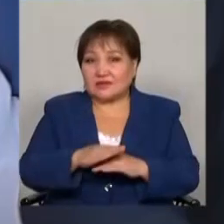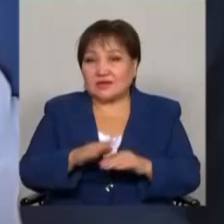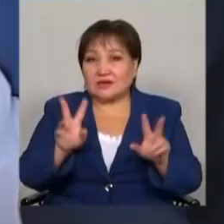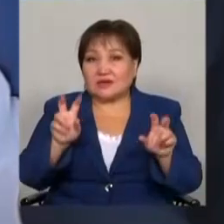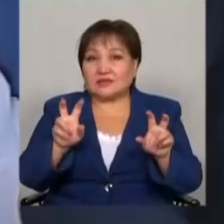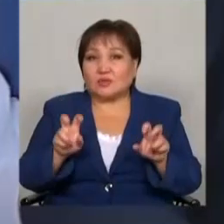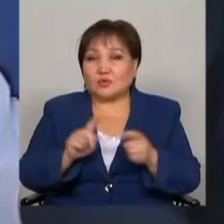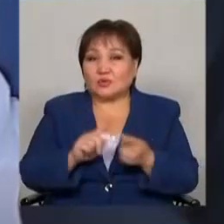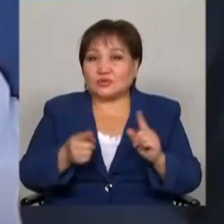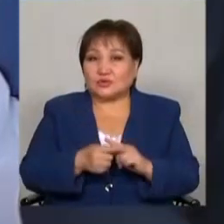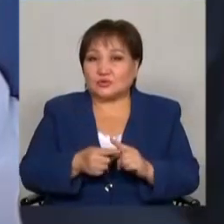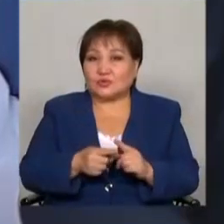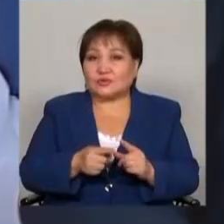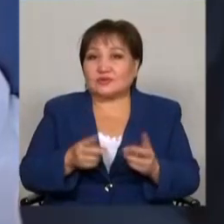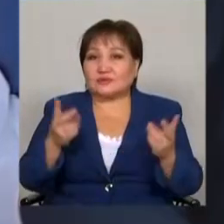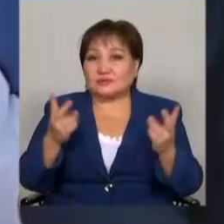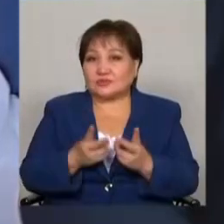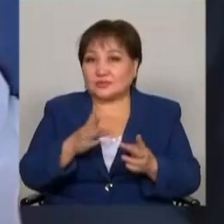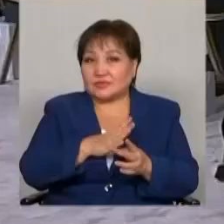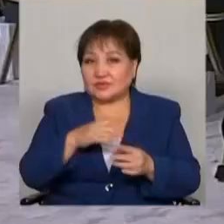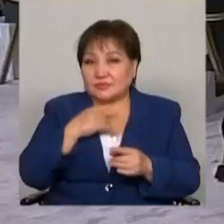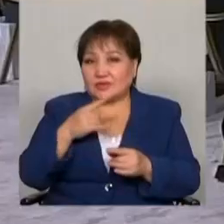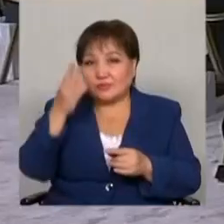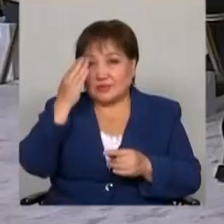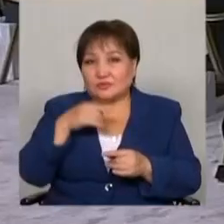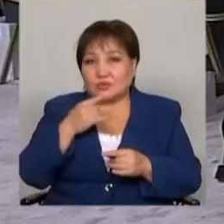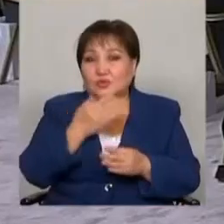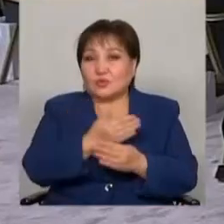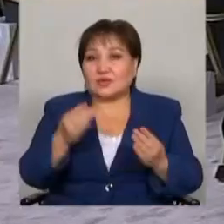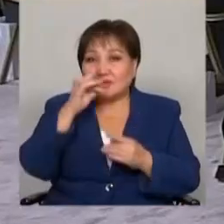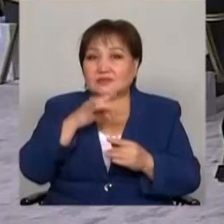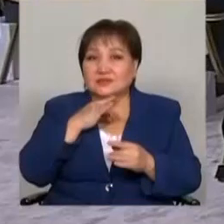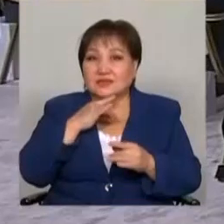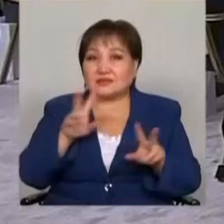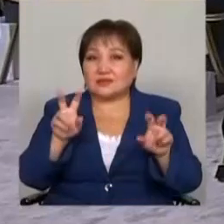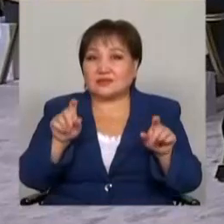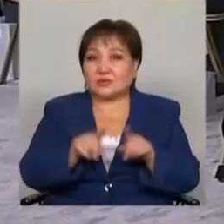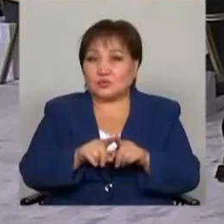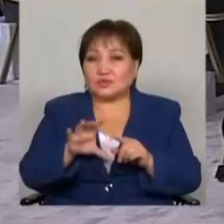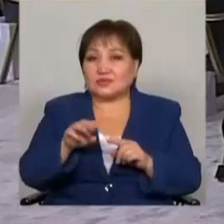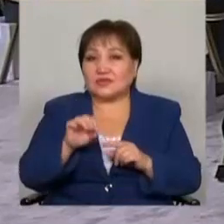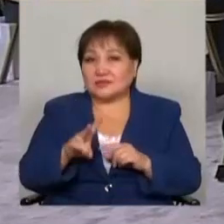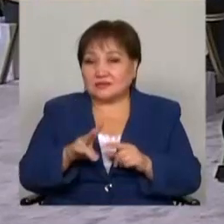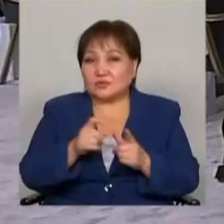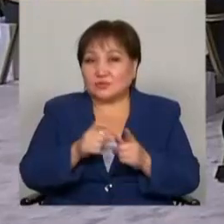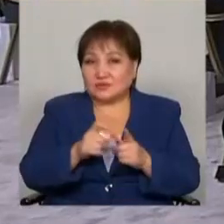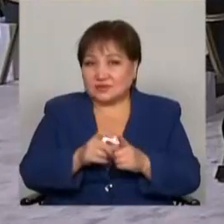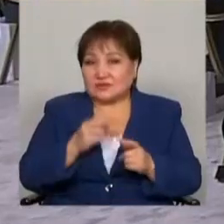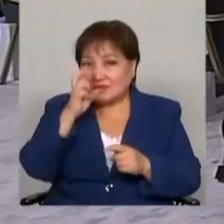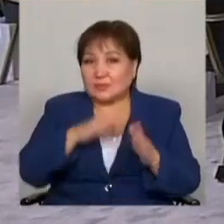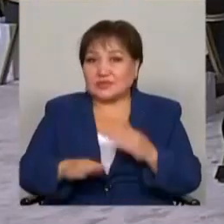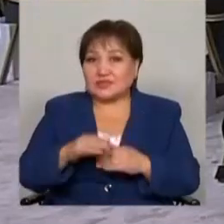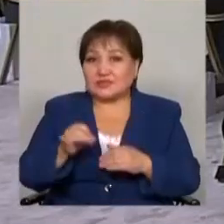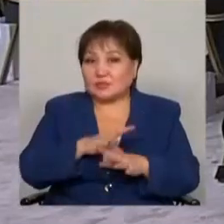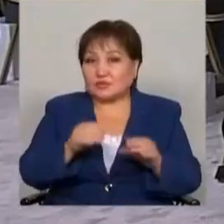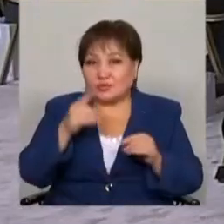тиіс еді деген пікір айтып жүр. Олар Қазақстан атауындағы стан сөзін елімізге де бүкіл Азияға да